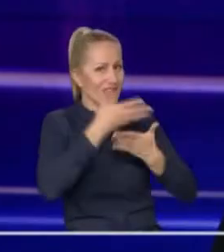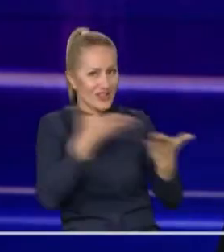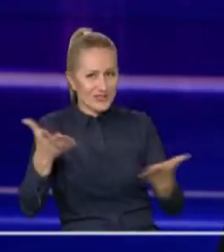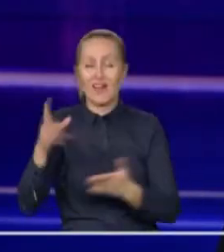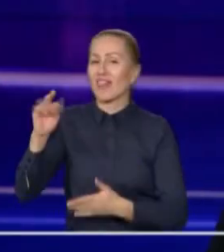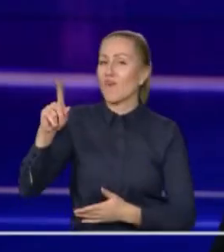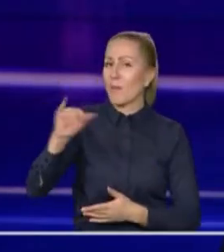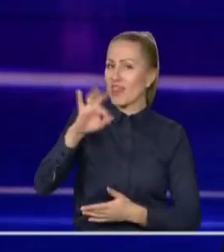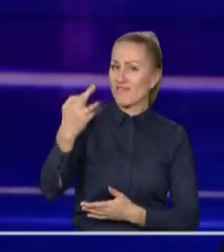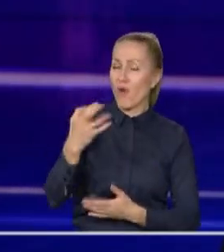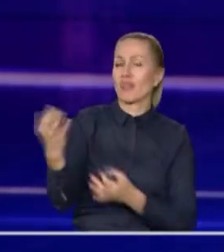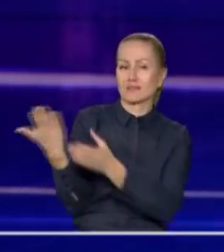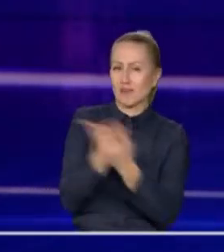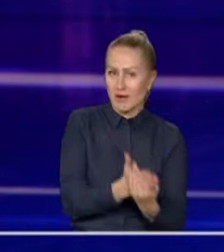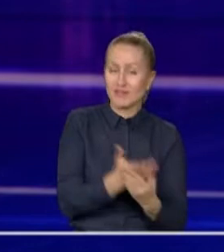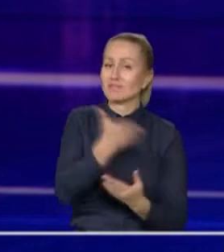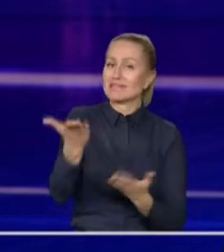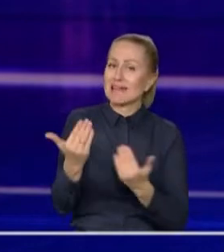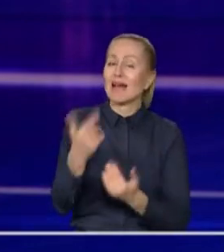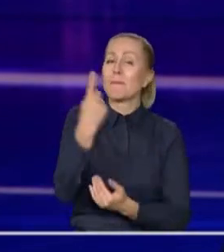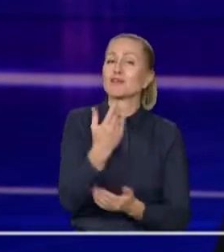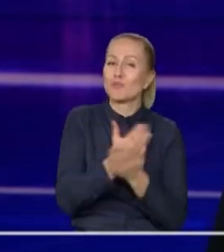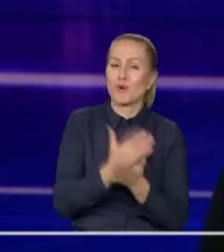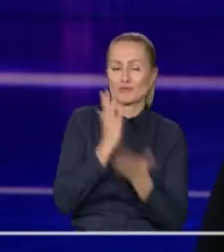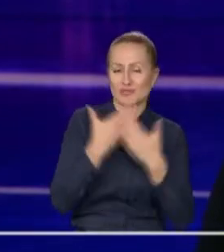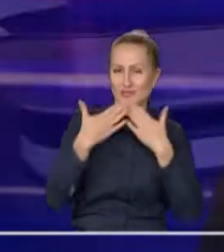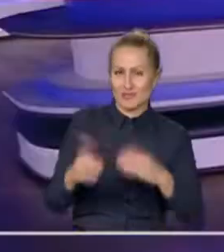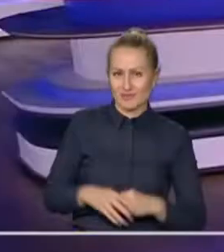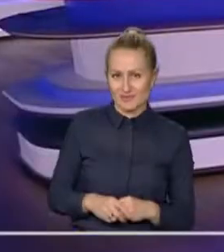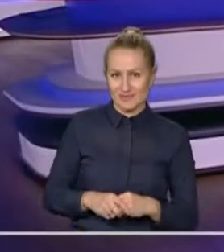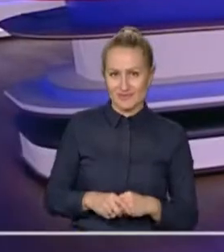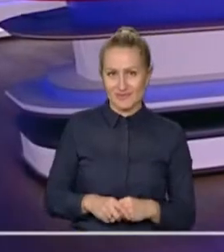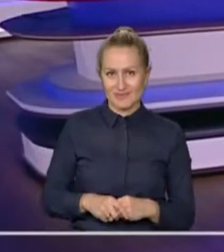TVP Info. Zapraszam Państwa, zachęcam, a widzom Jedynki dziękuję za uwagę.